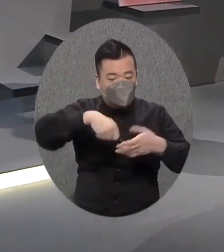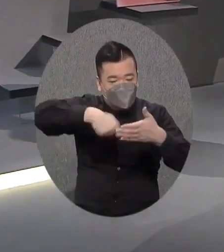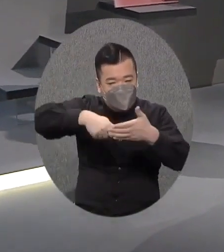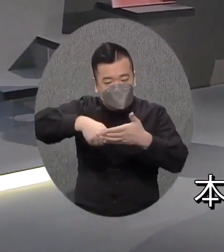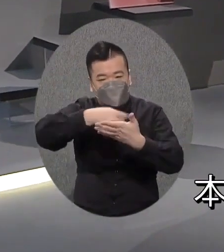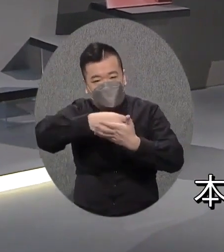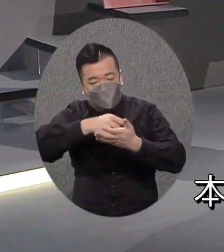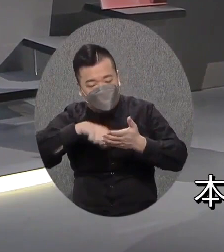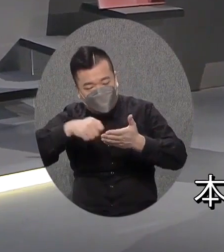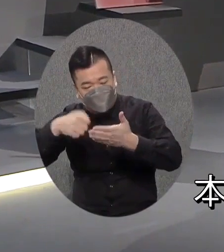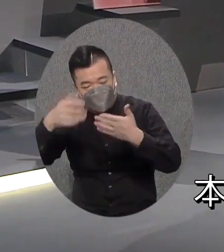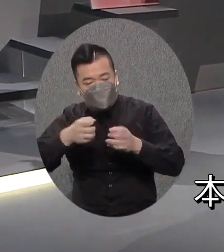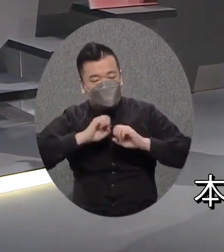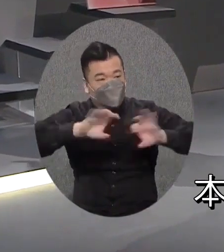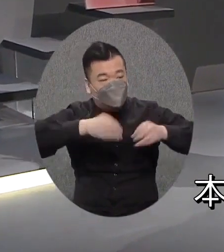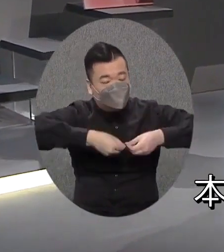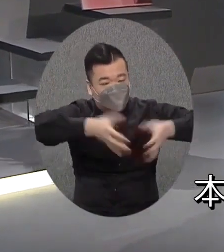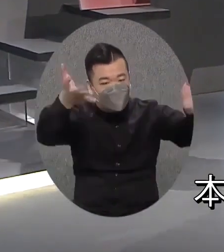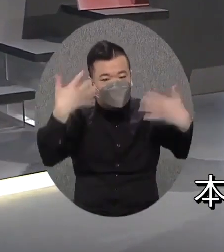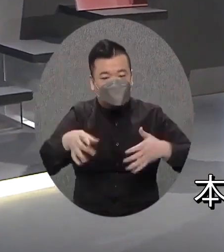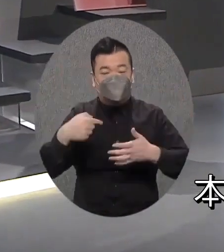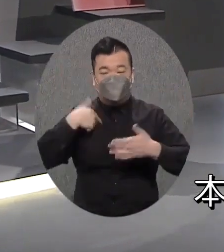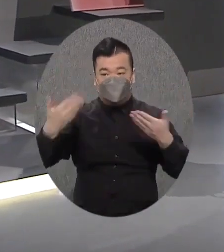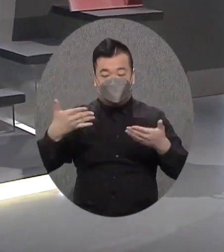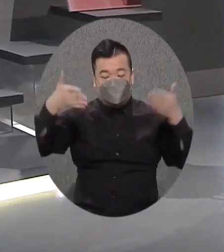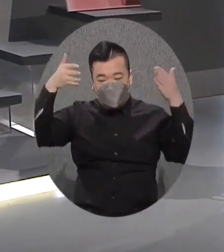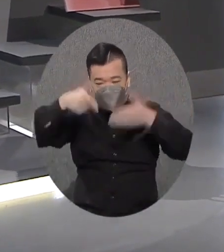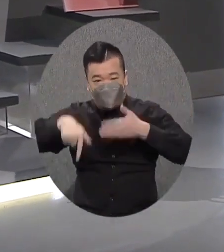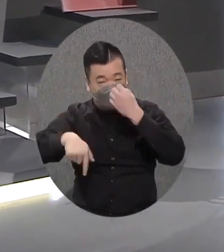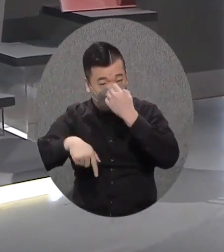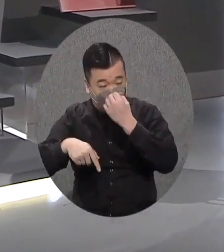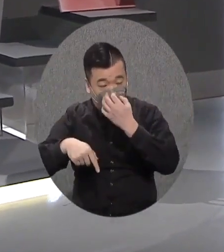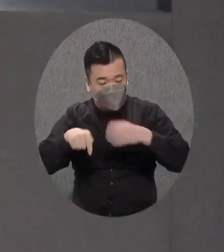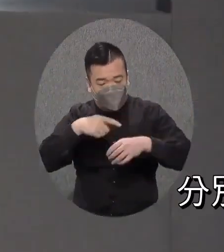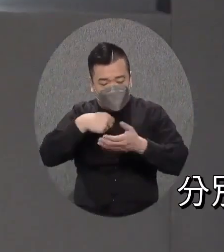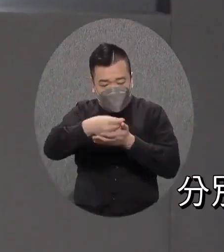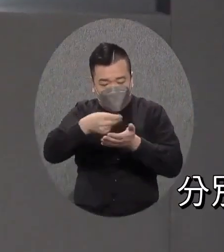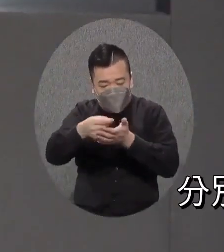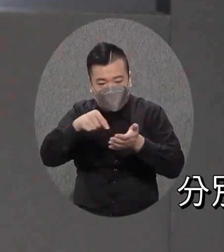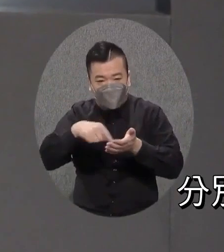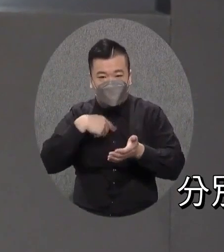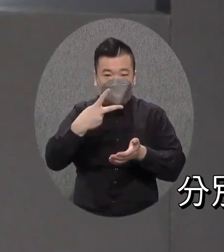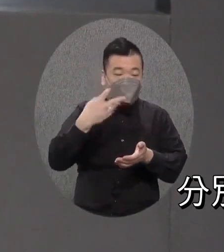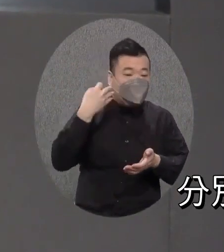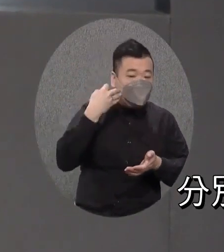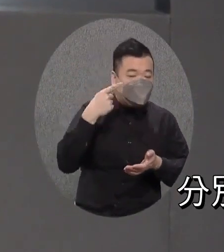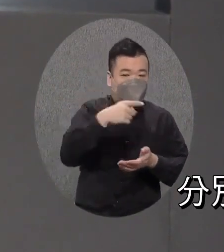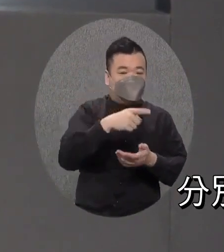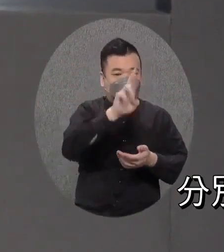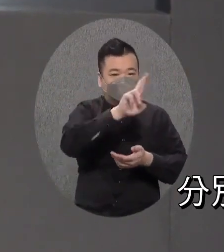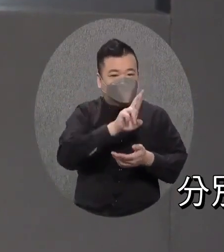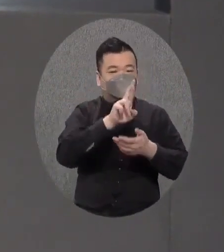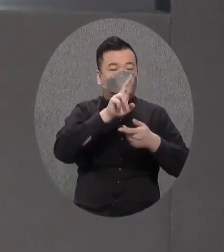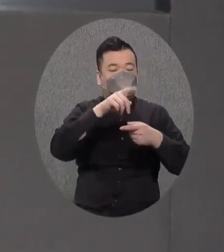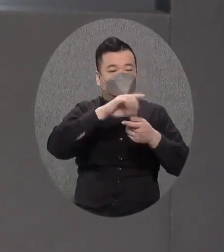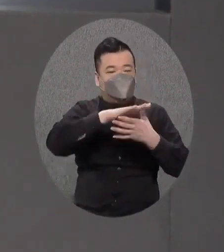出去，今集不如我们将焦点放在香港版画，特别请来两位嘉宾，分别是香港文化博物馆一级助理